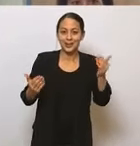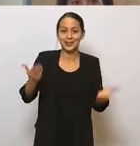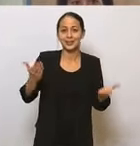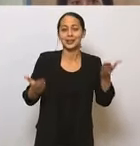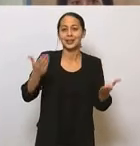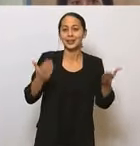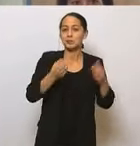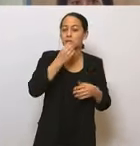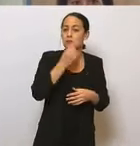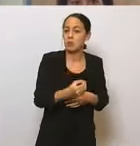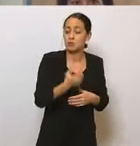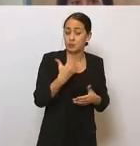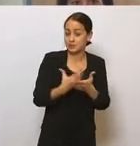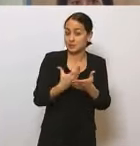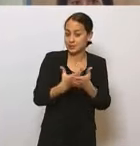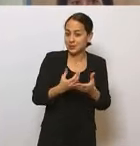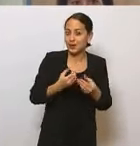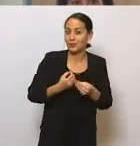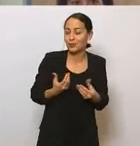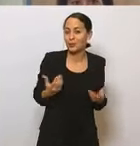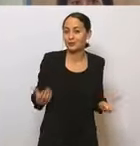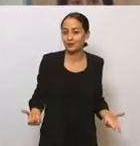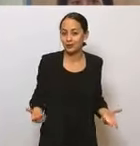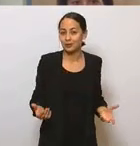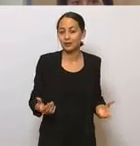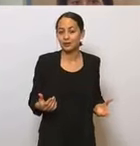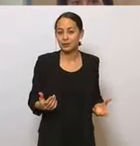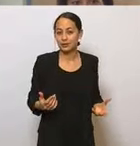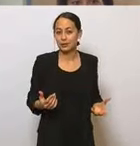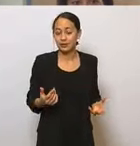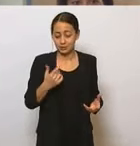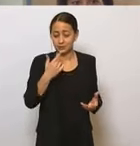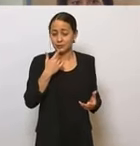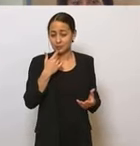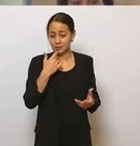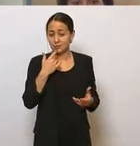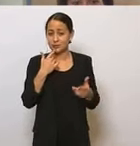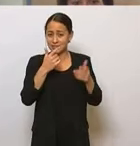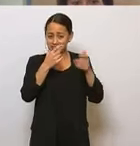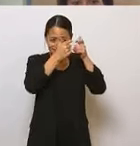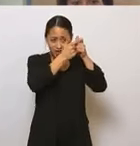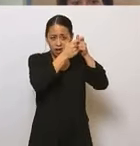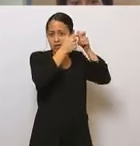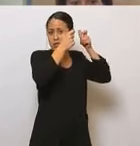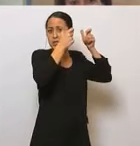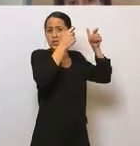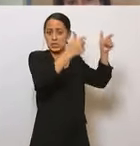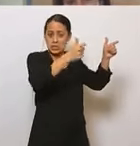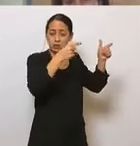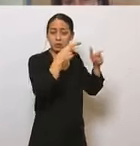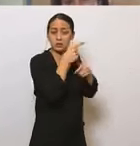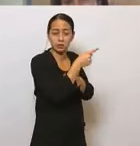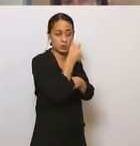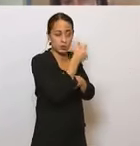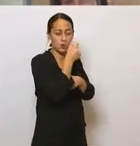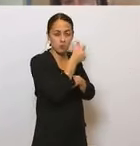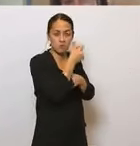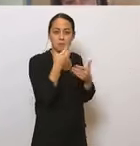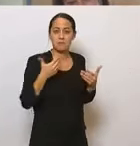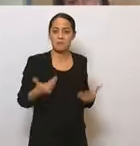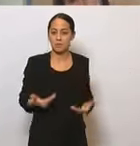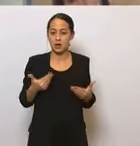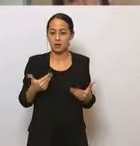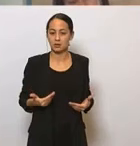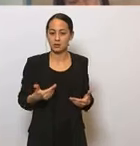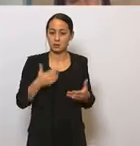C'est impressionnant de voir que des entreprises aussi grandes se sentent obligées d'avoir